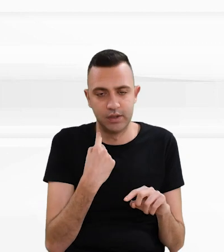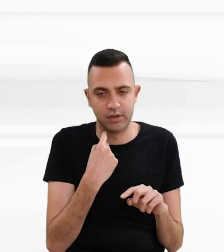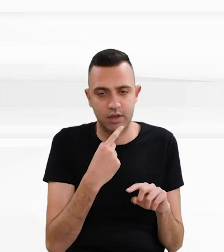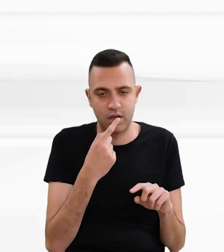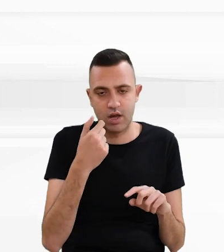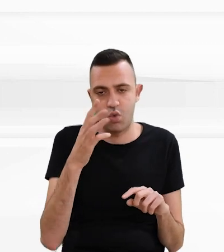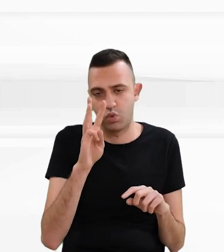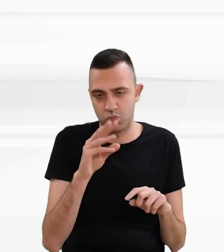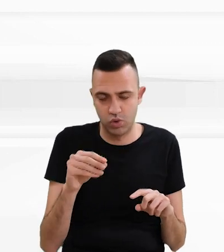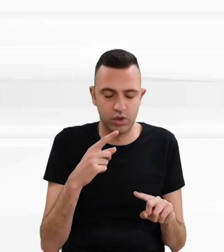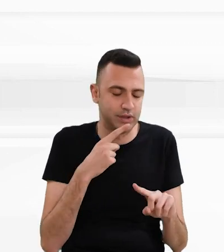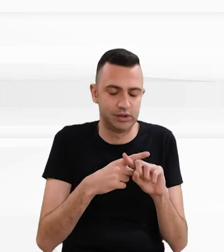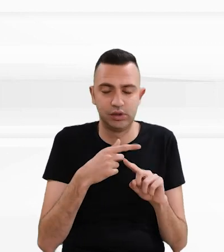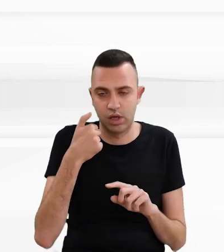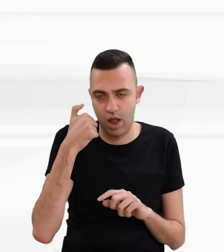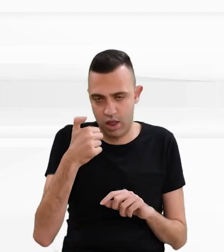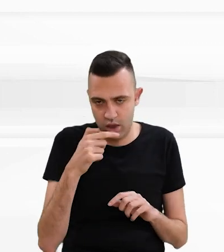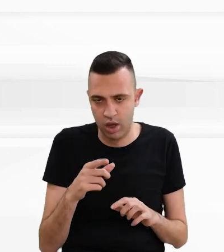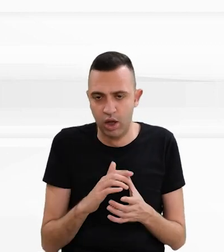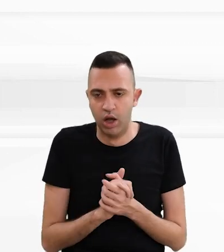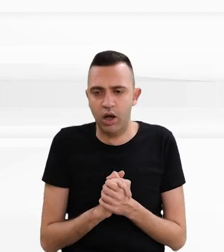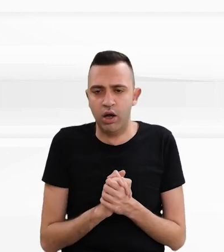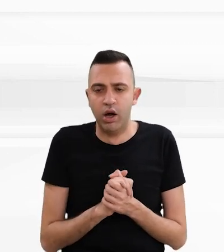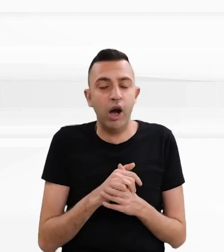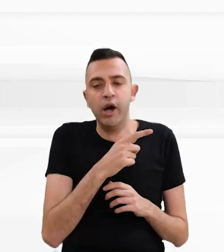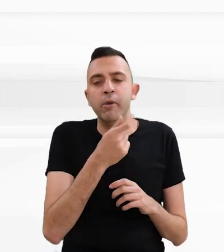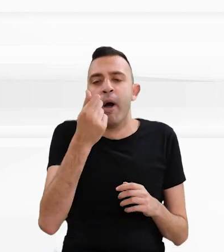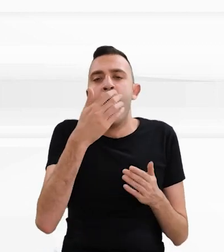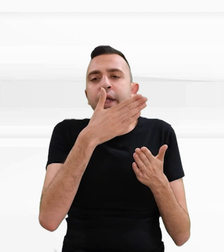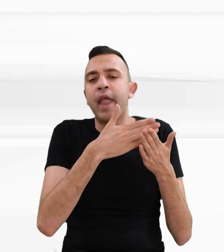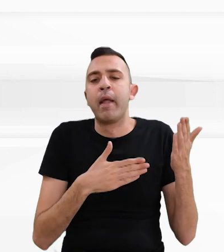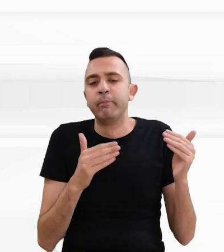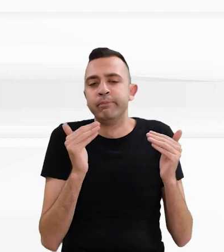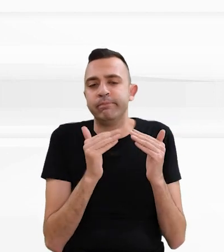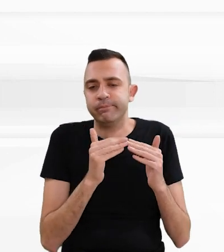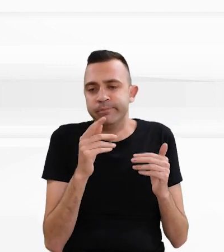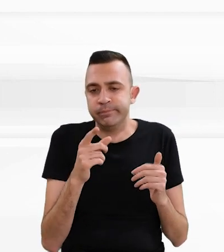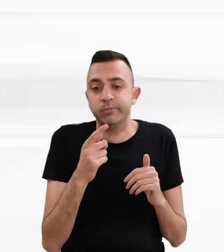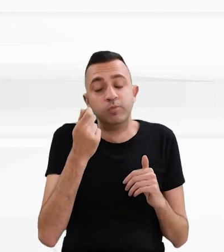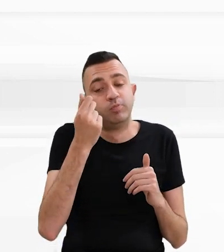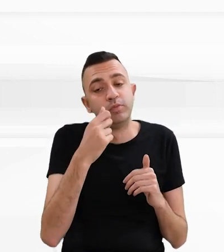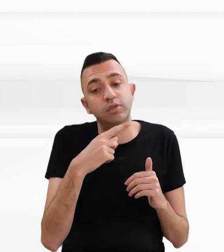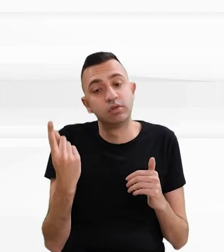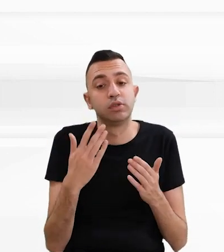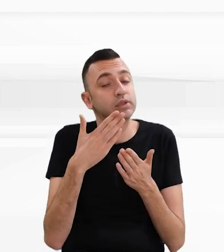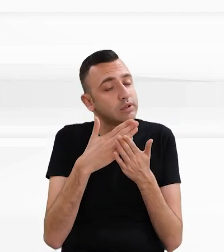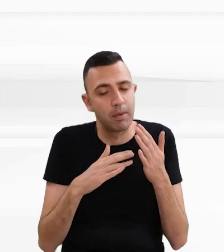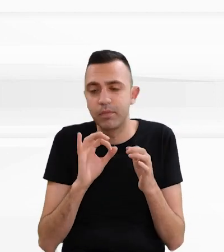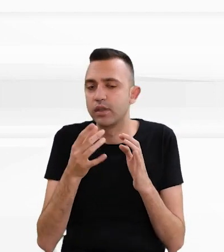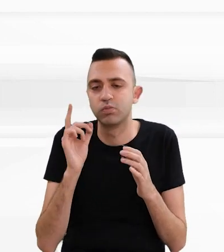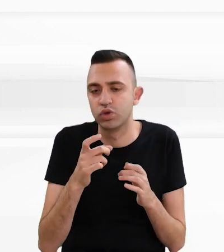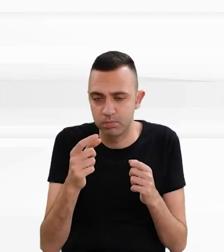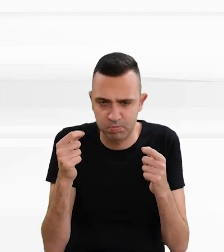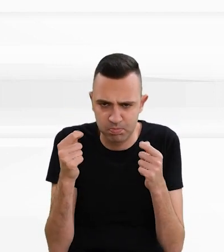çarpı Hadi paket 30 liraymış ilk sarti altı tane Bu nedir parasını yarısına eşittir aynı